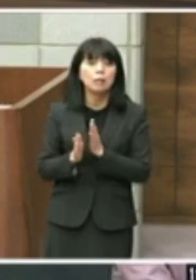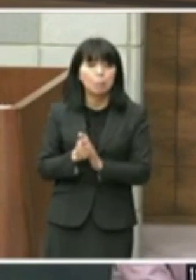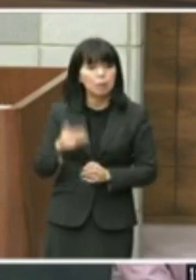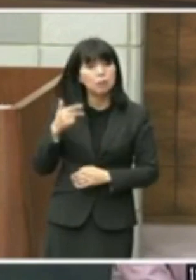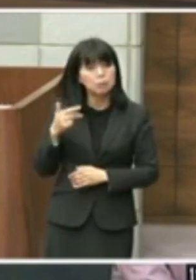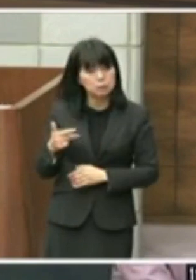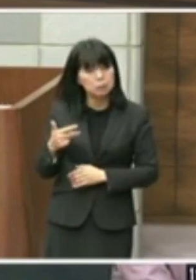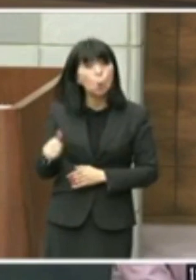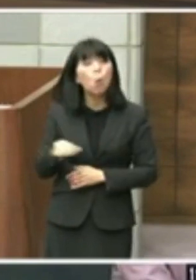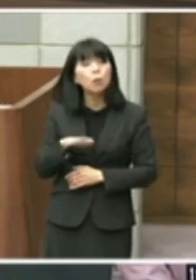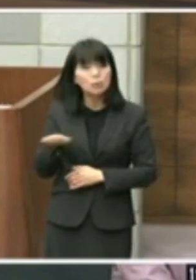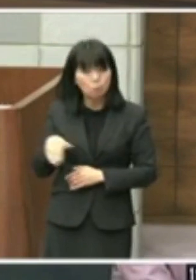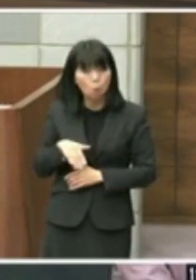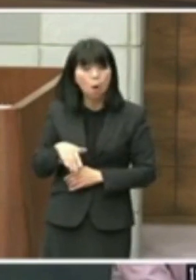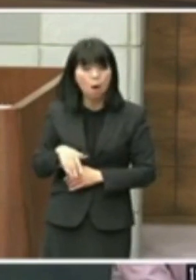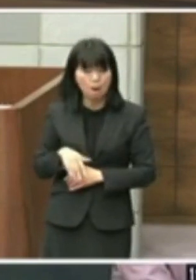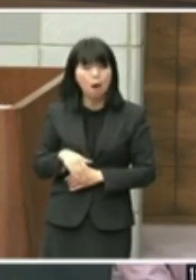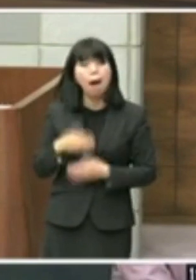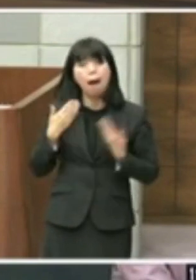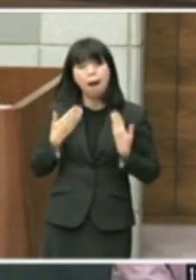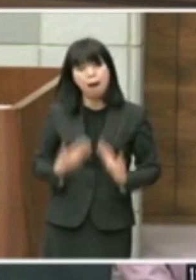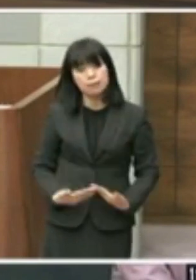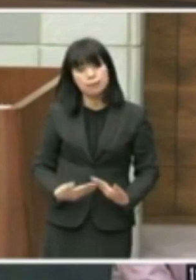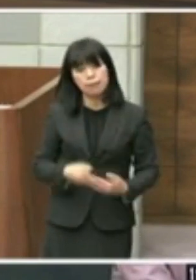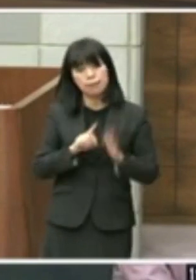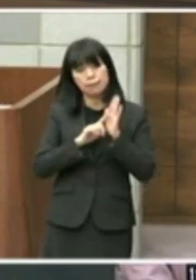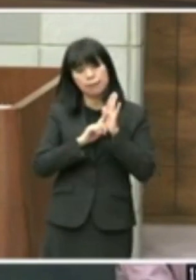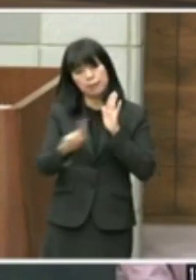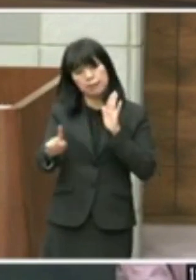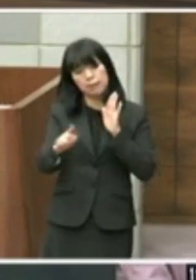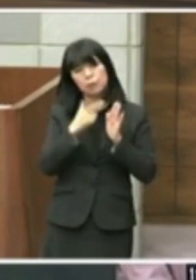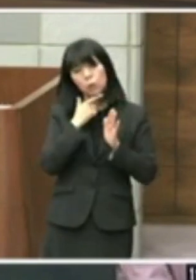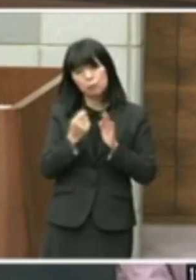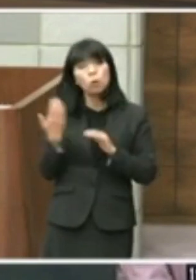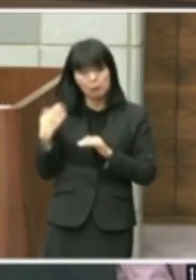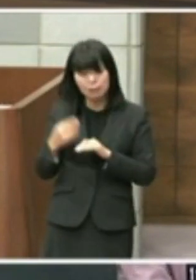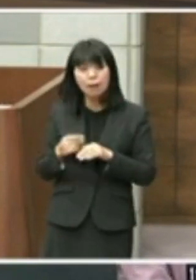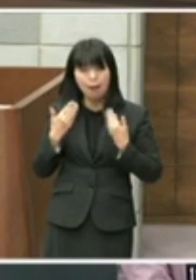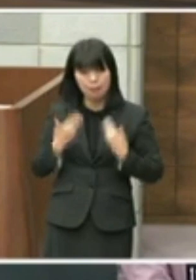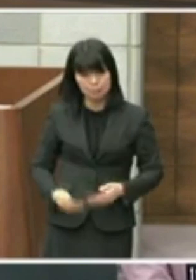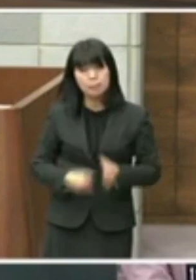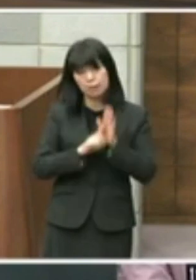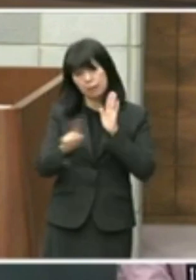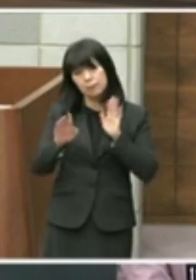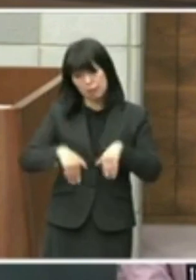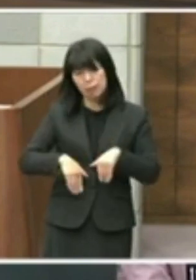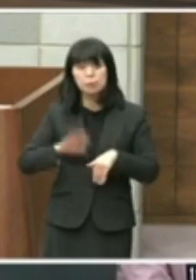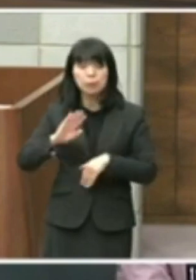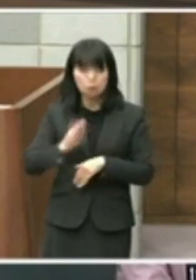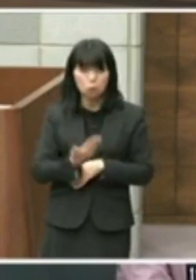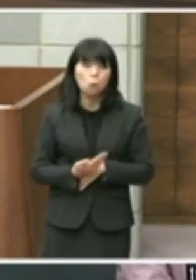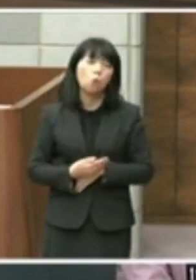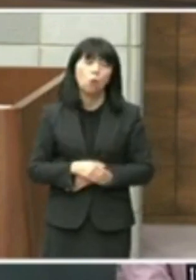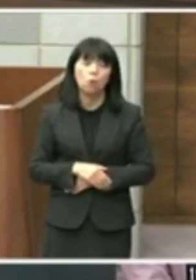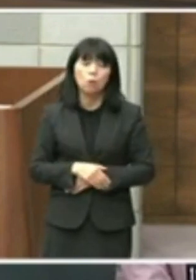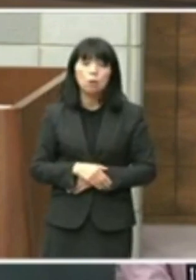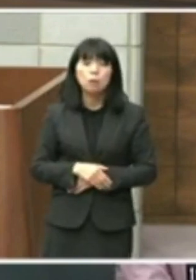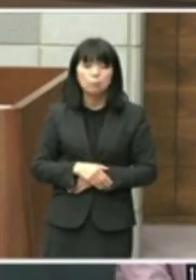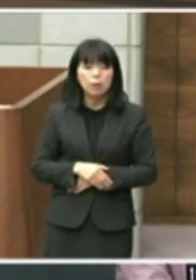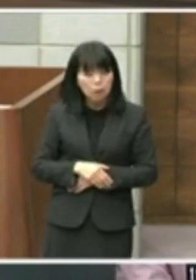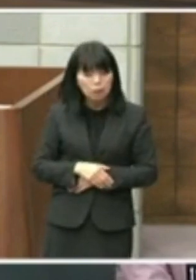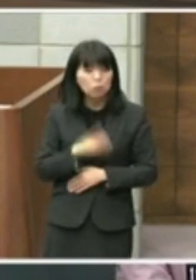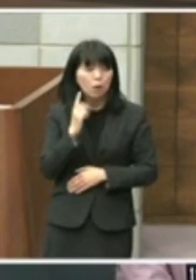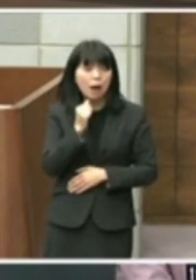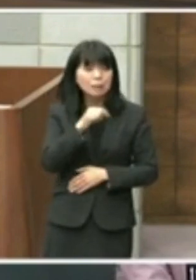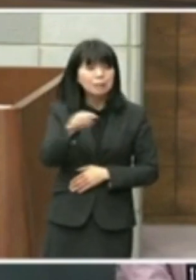ね、安全宣言をぜひしていただきたい、この前もしていただきましたけどもね、まだその明石川の